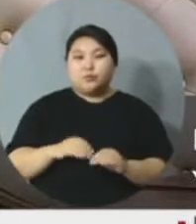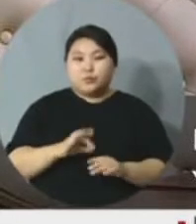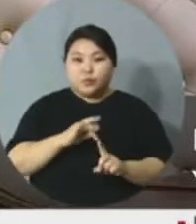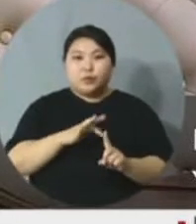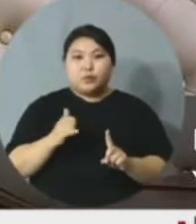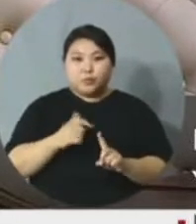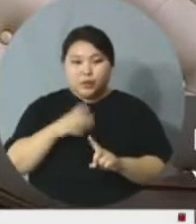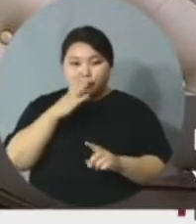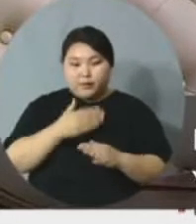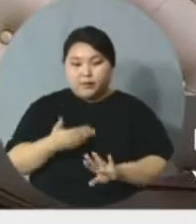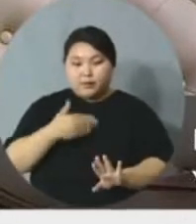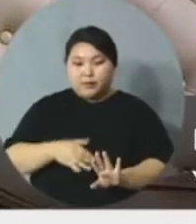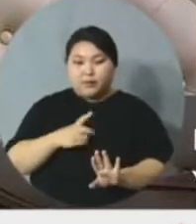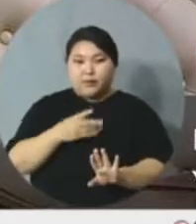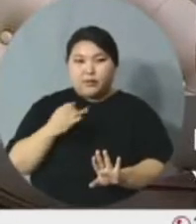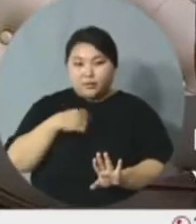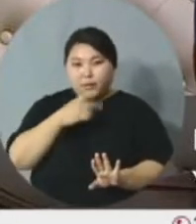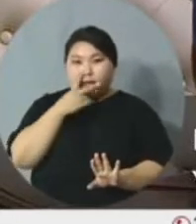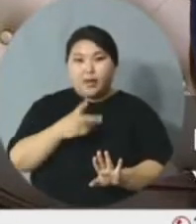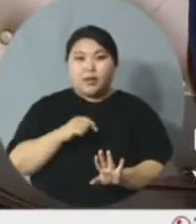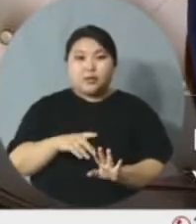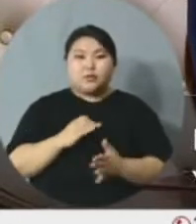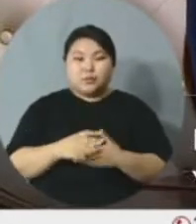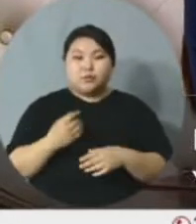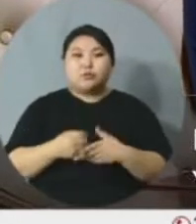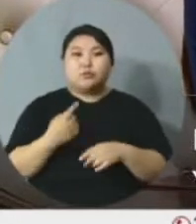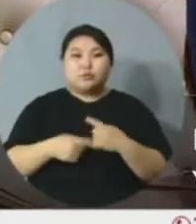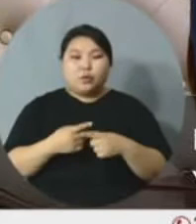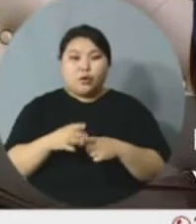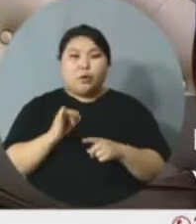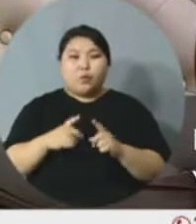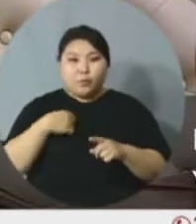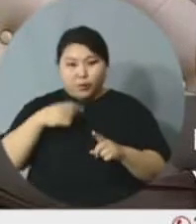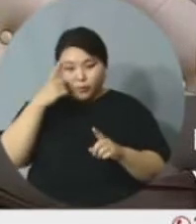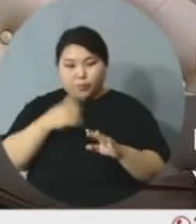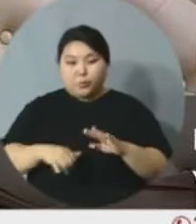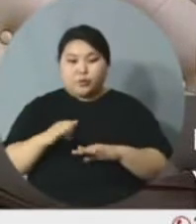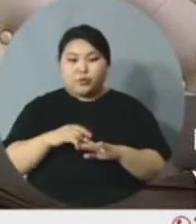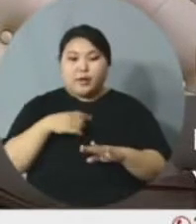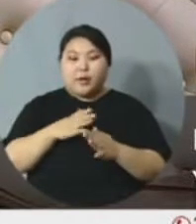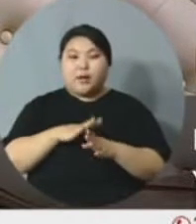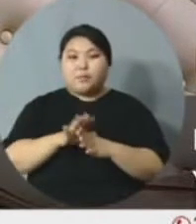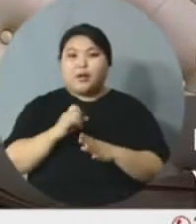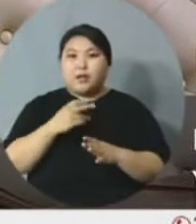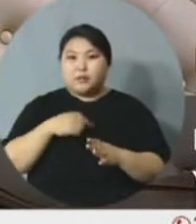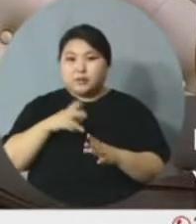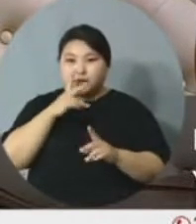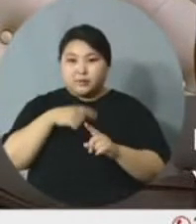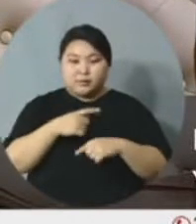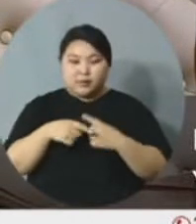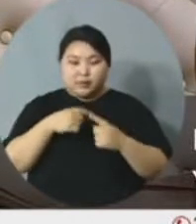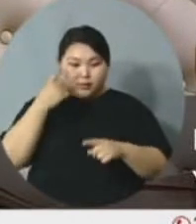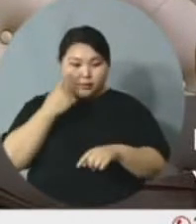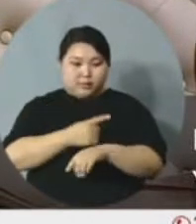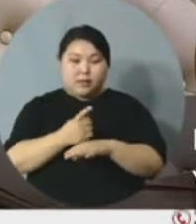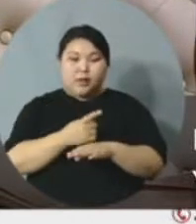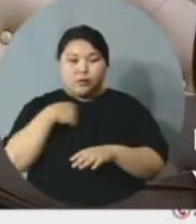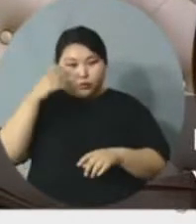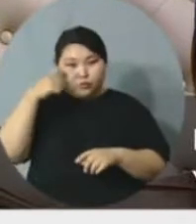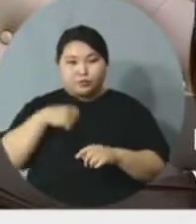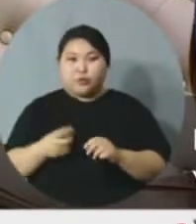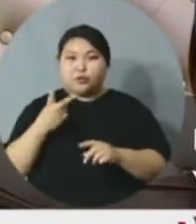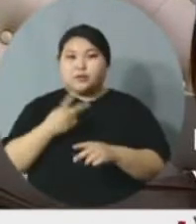бас маш тоо зүйлүүд гарч байна. Тухайлбал одоо хотын албаагчтай цалин хөлс нь одоо хоёр дахин